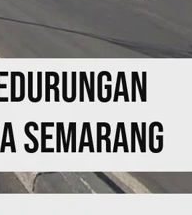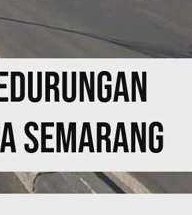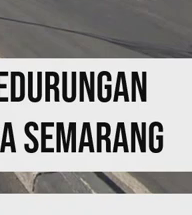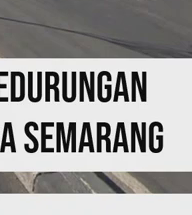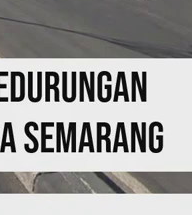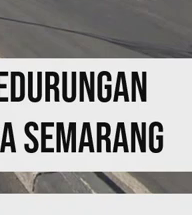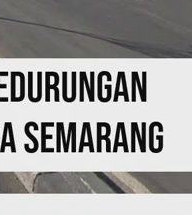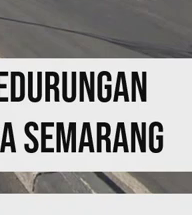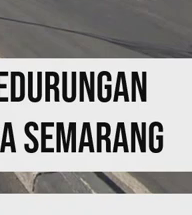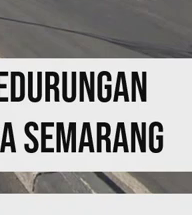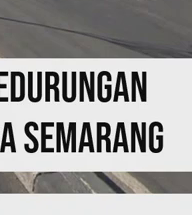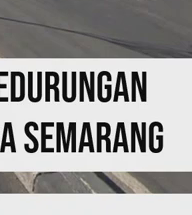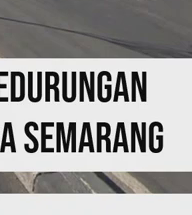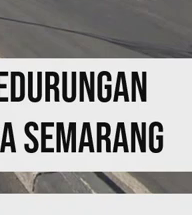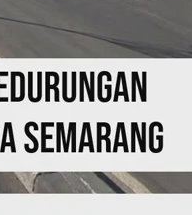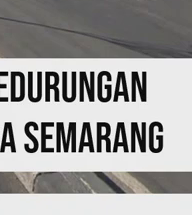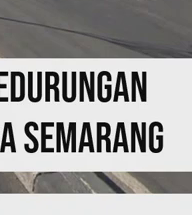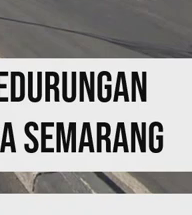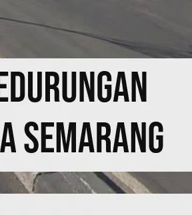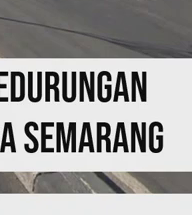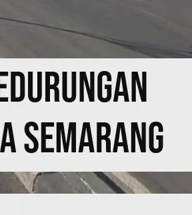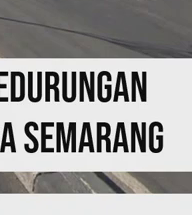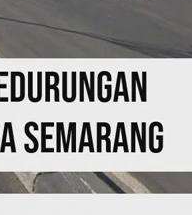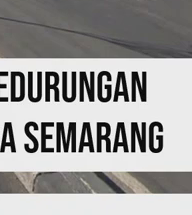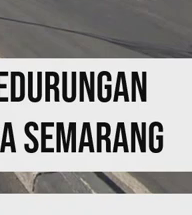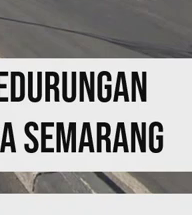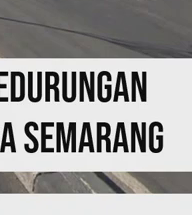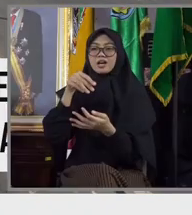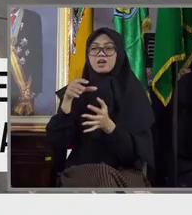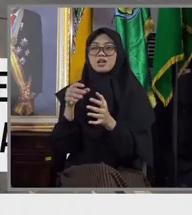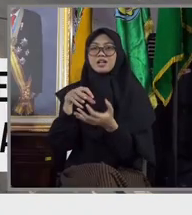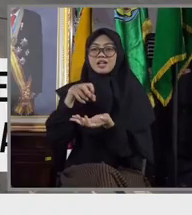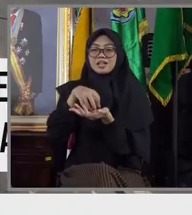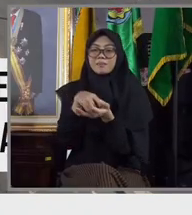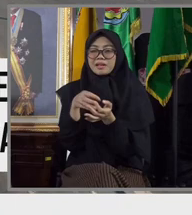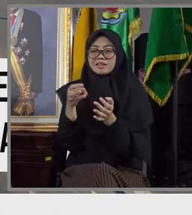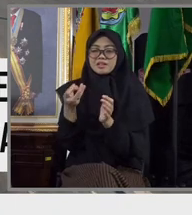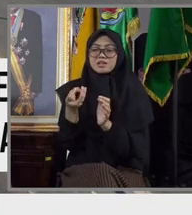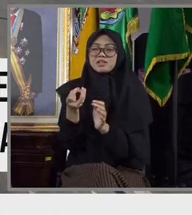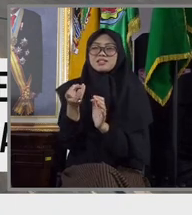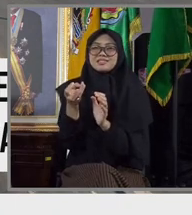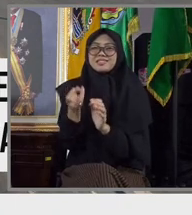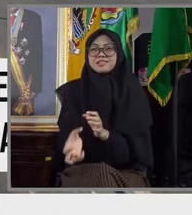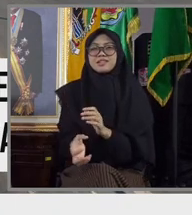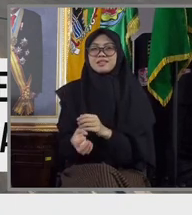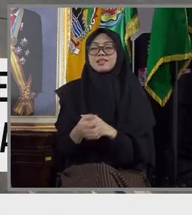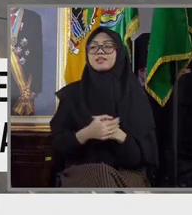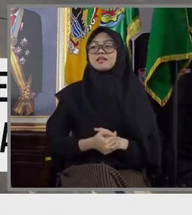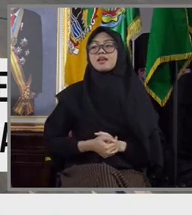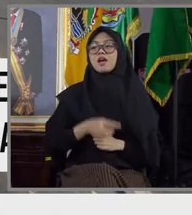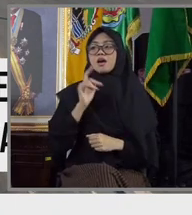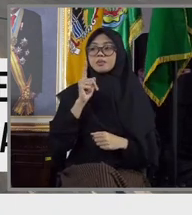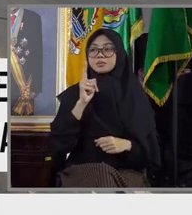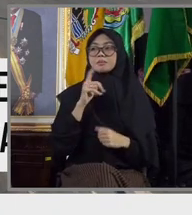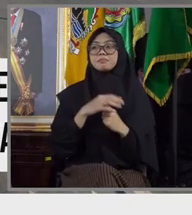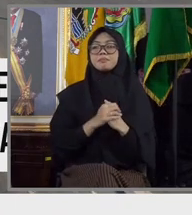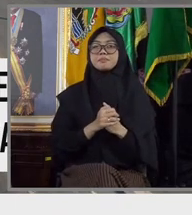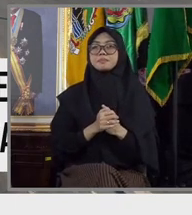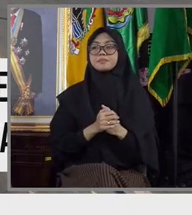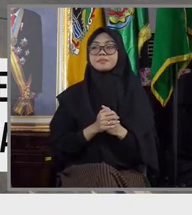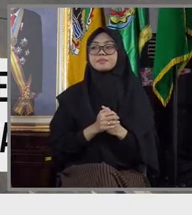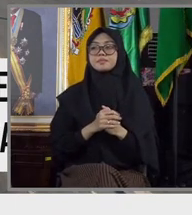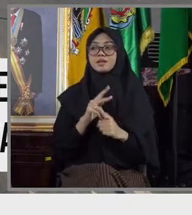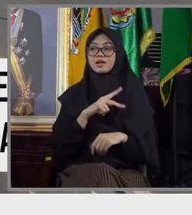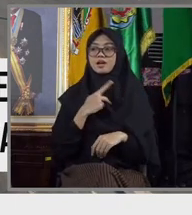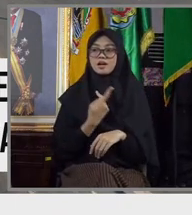mau bongkar median itu takut dimarahin sama Dinas PU-nya Provinsi Jawa Tengah. Maka saya rasa